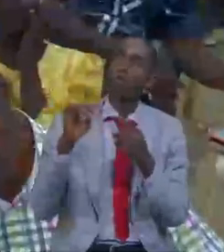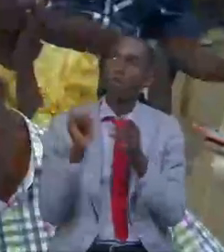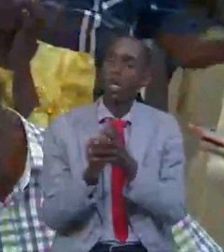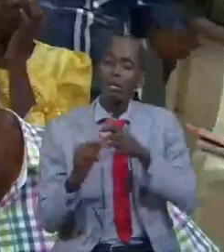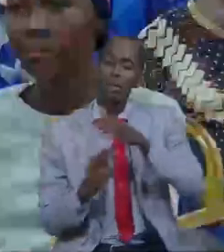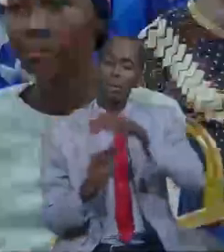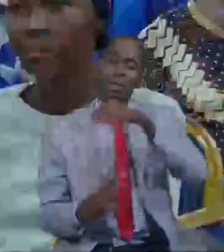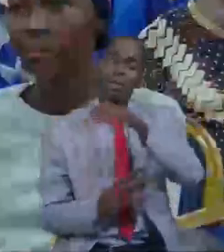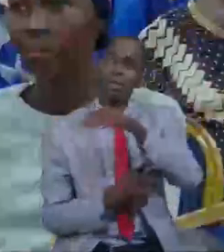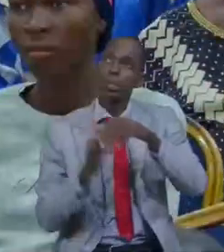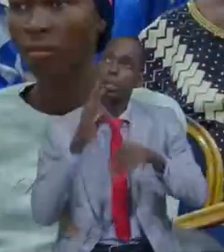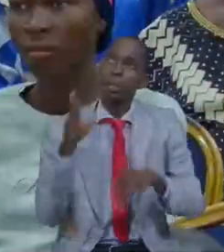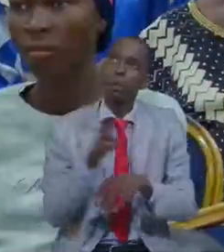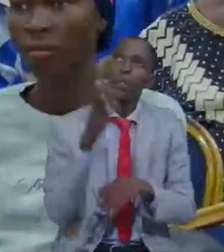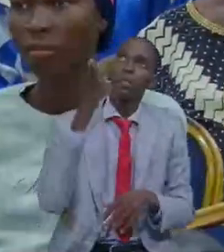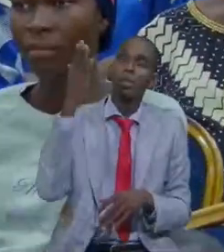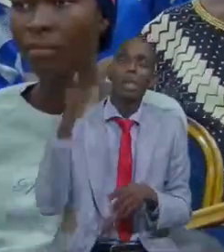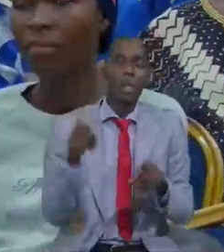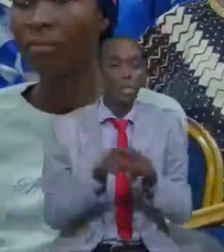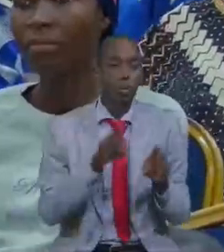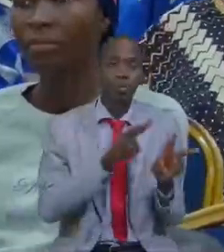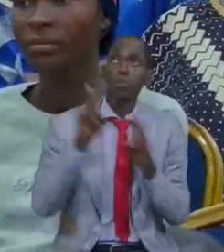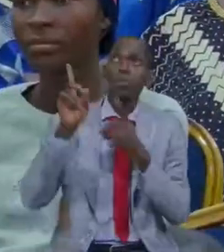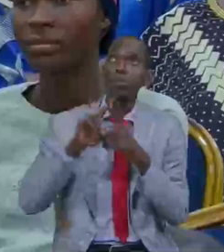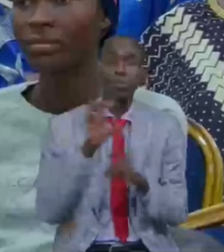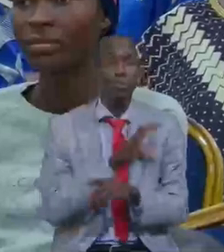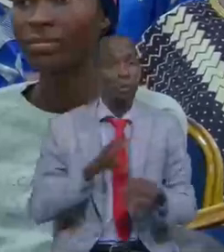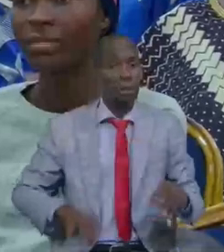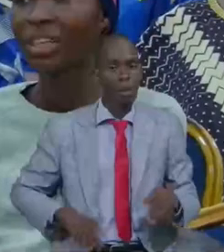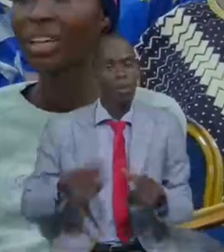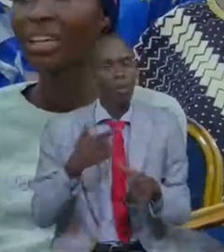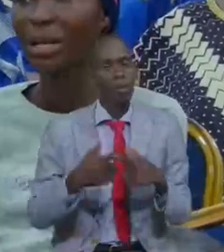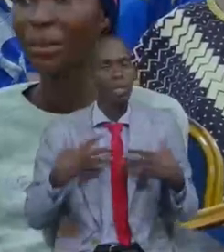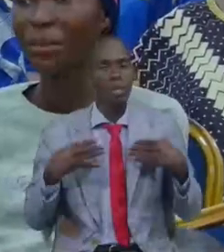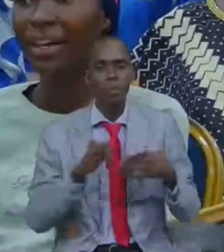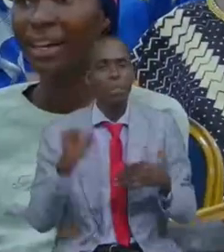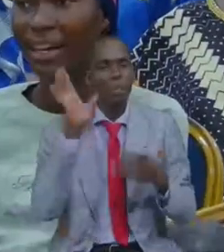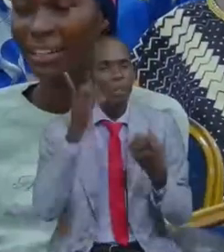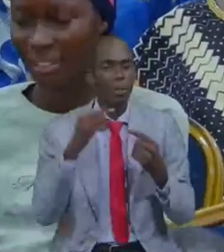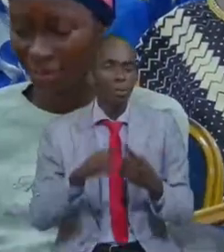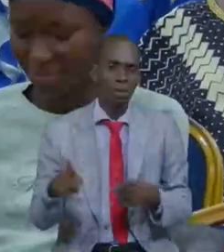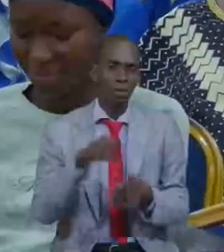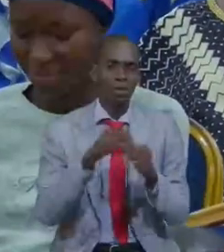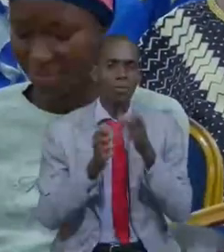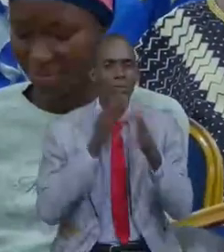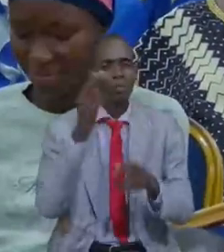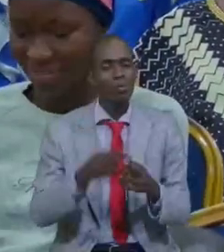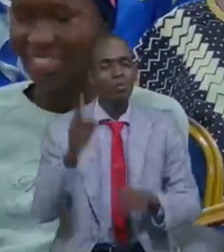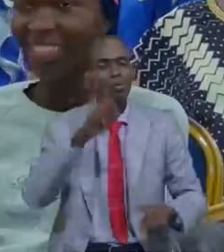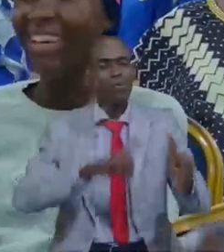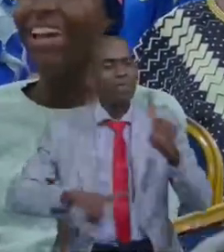Et ils ont regardé à Christ. Ça, la guérison te parviendra. Donnez-moi un bon